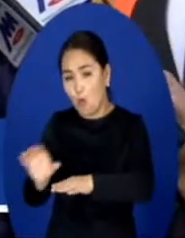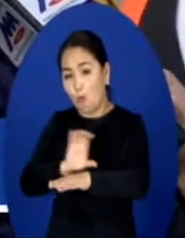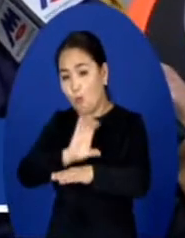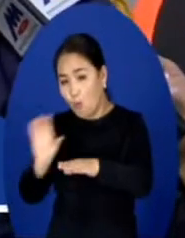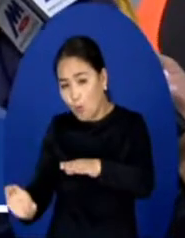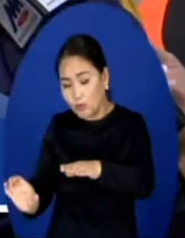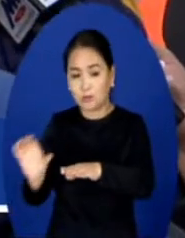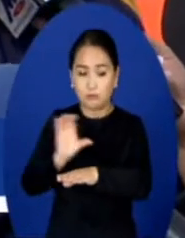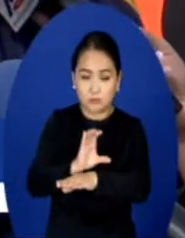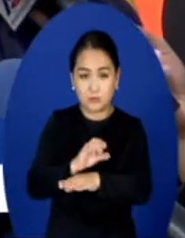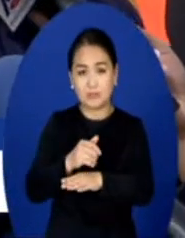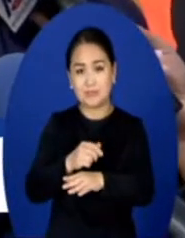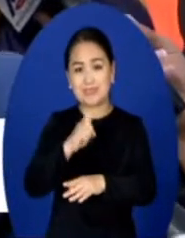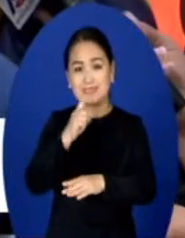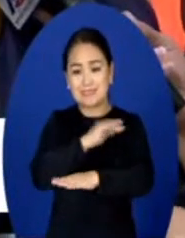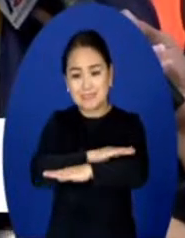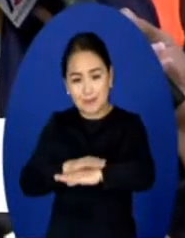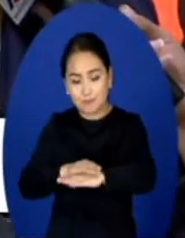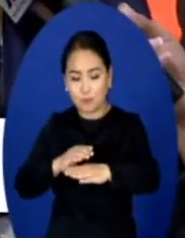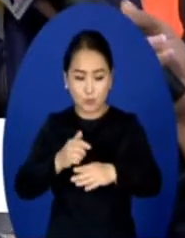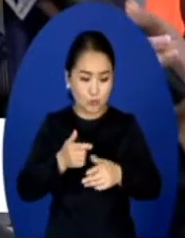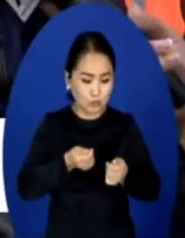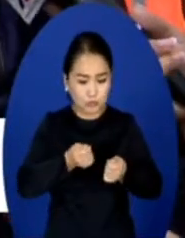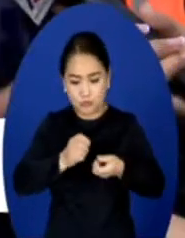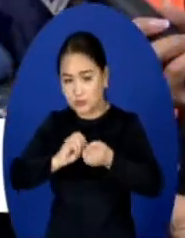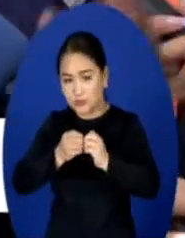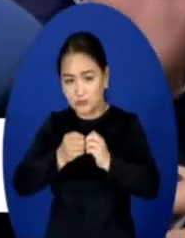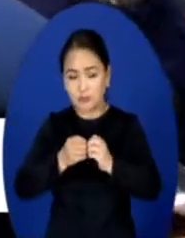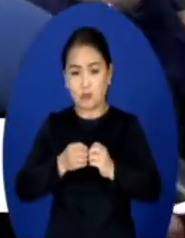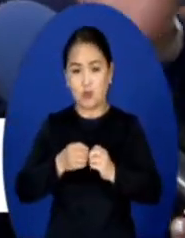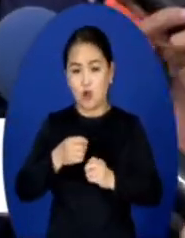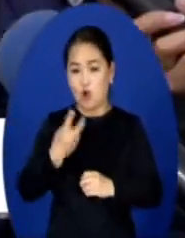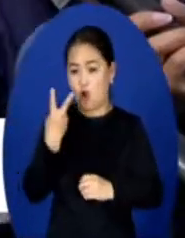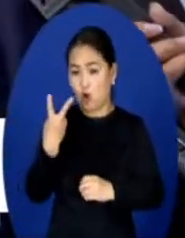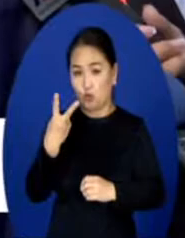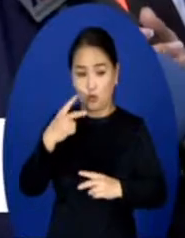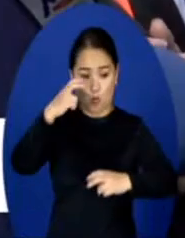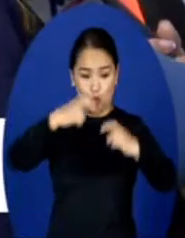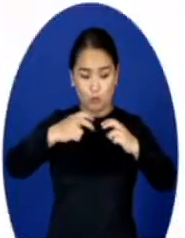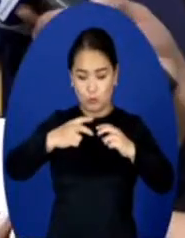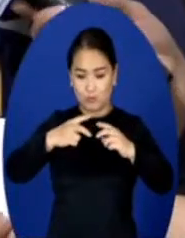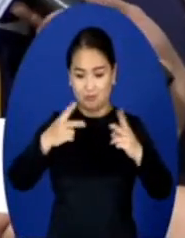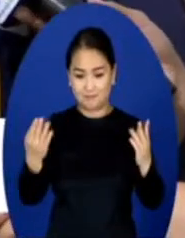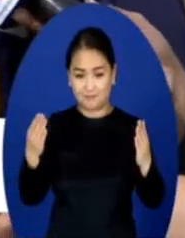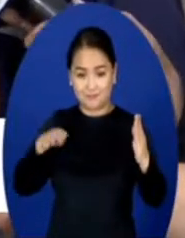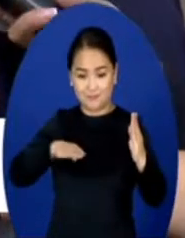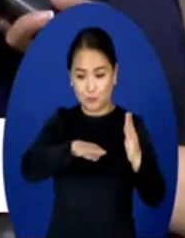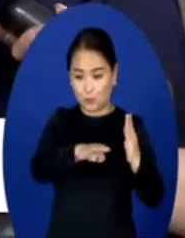юм чиглэлийн юм зам байж очиж байгаа. Голоор. Тэгээ хоёр үйлдвэр яг голоор гэж орж ирж